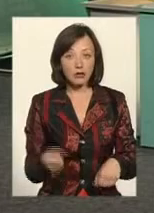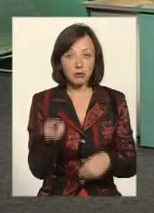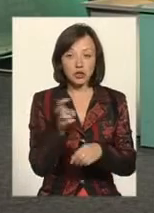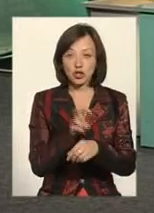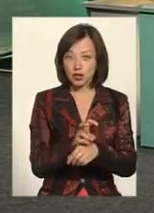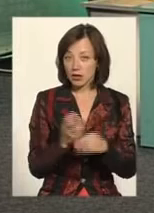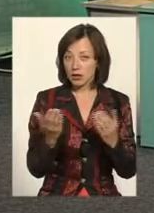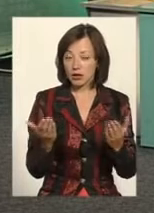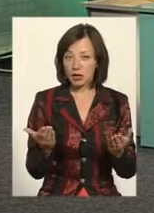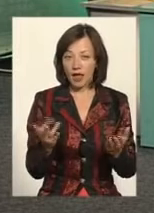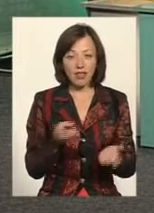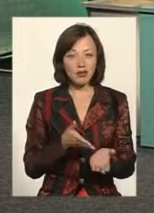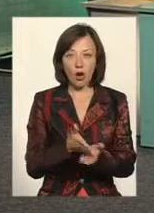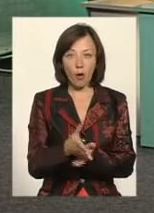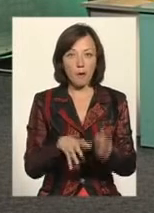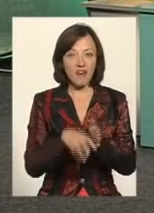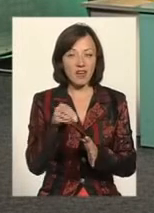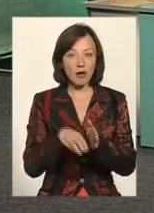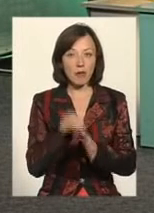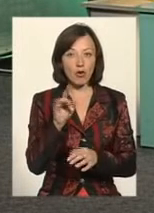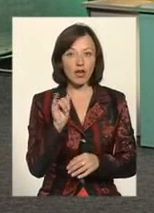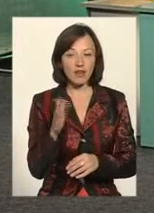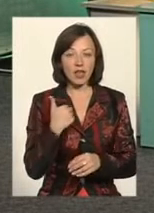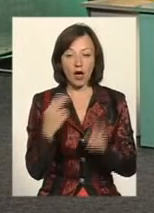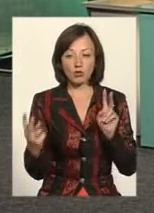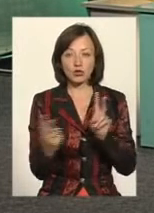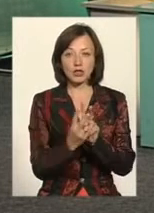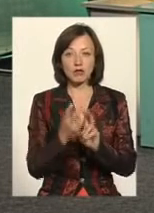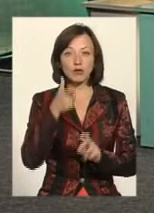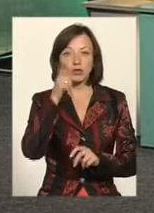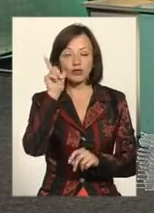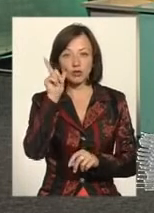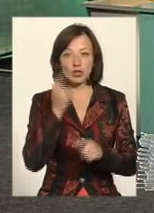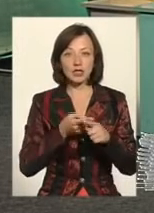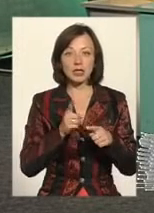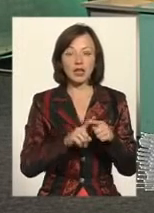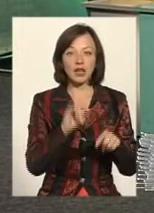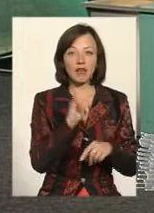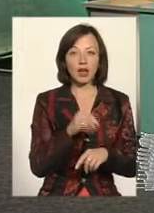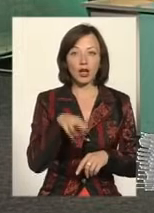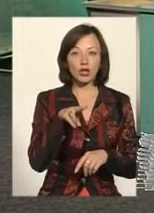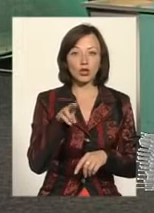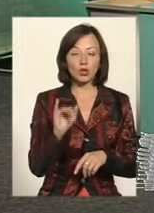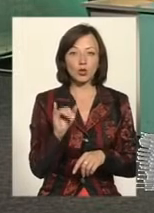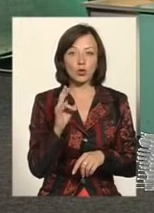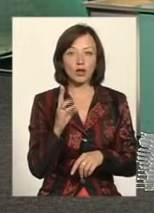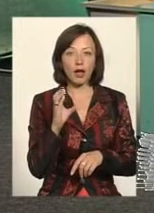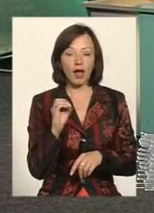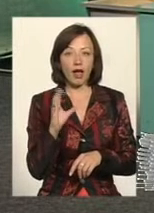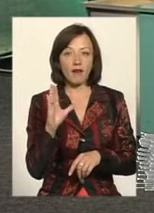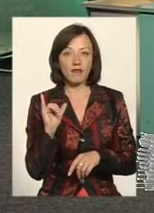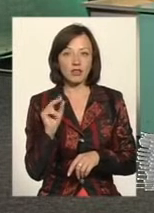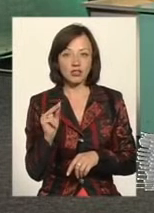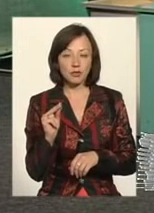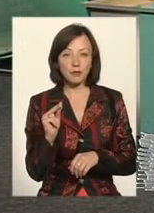прийшли причому не шляхом виборів. От я зустрів буквально після вчора отця Івана Донкевича, це голова